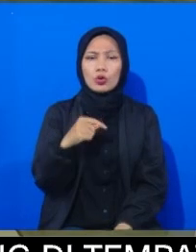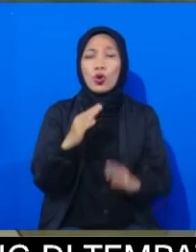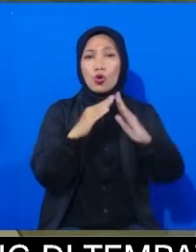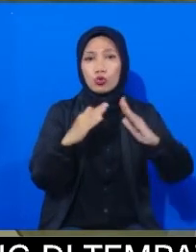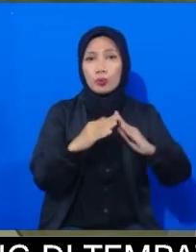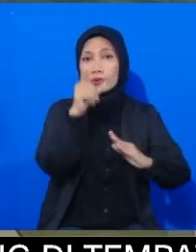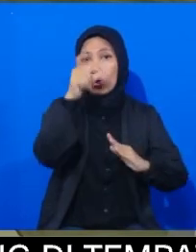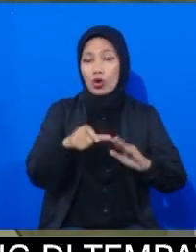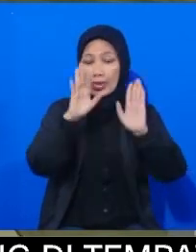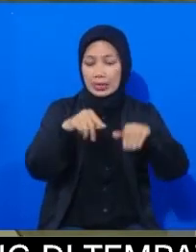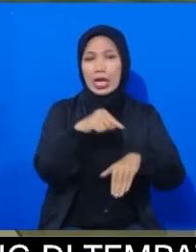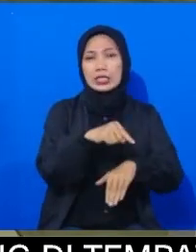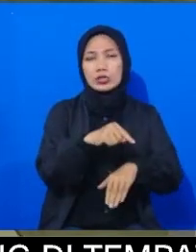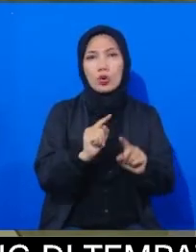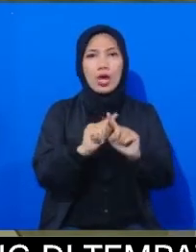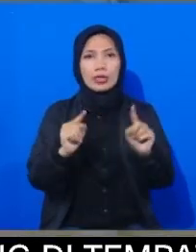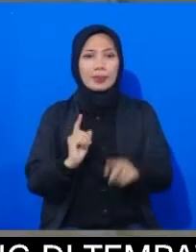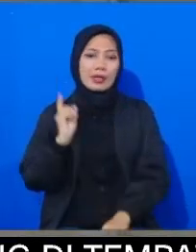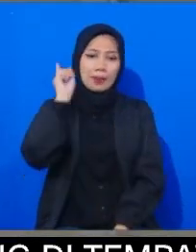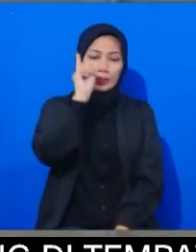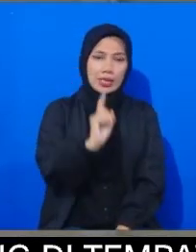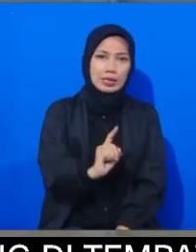kami evaluasi kembali dan